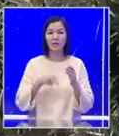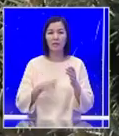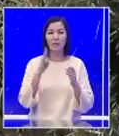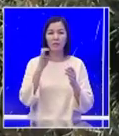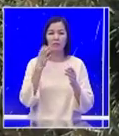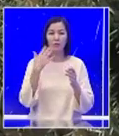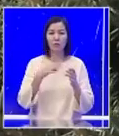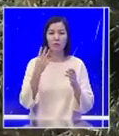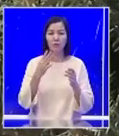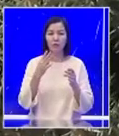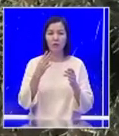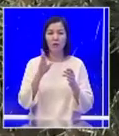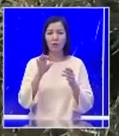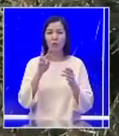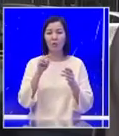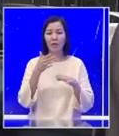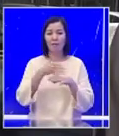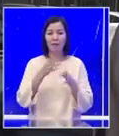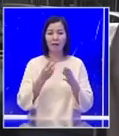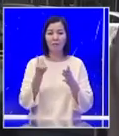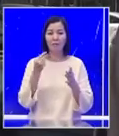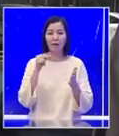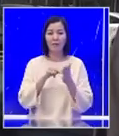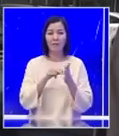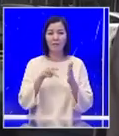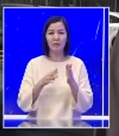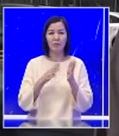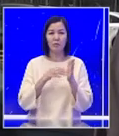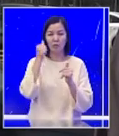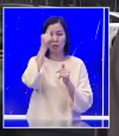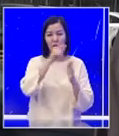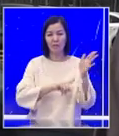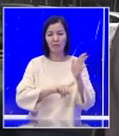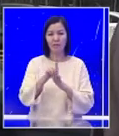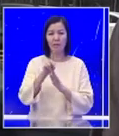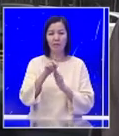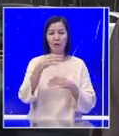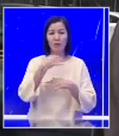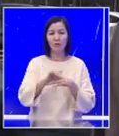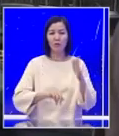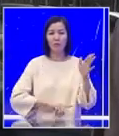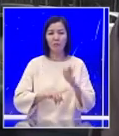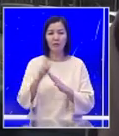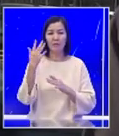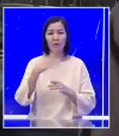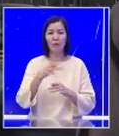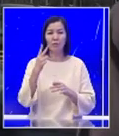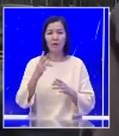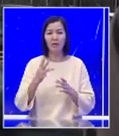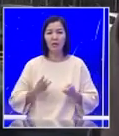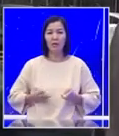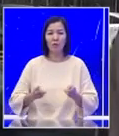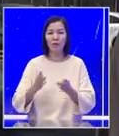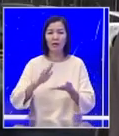2457 тонна өнім бар. Нан бағасын айтатын болсақ, 2009 жылдың қараша айынан бастап біз облыстың 52 наубайханасы мен агенттік